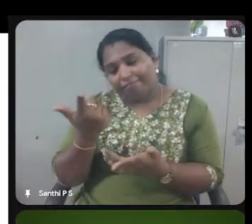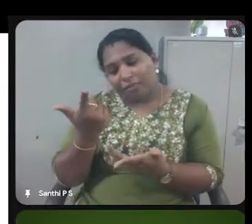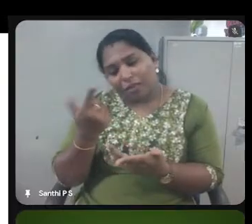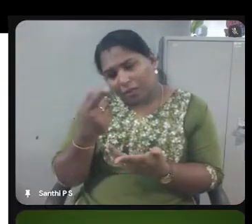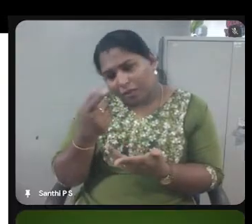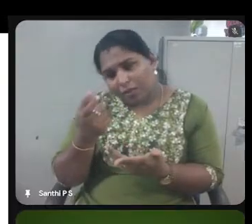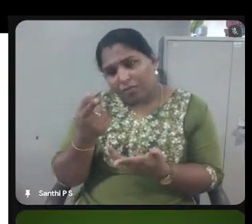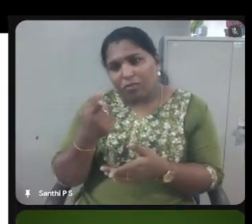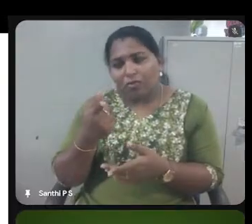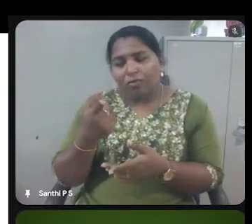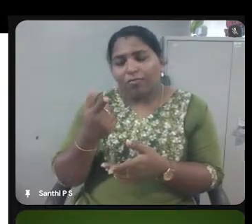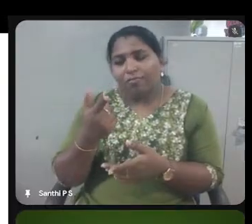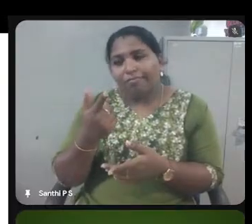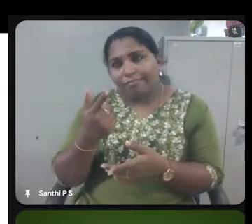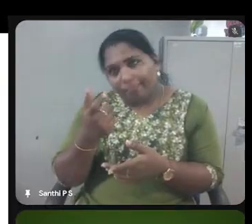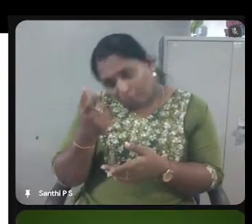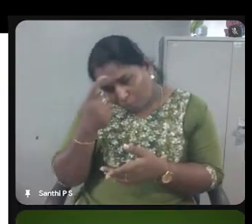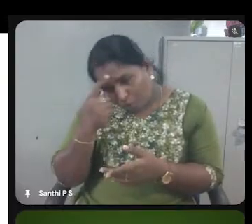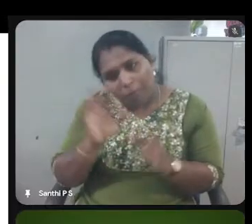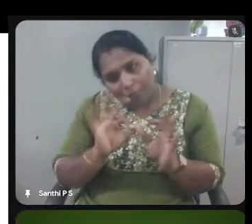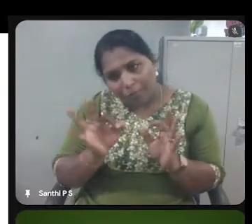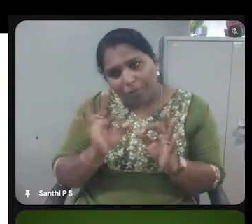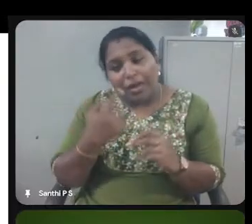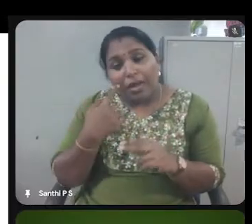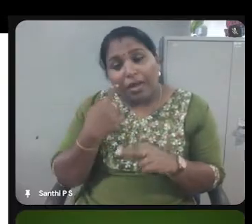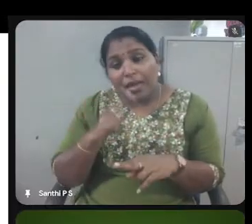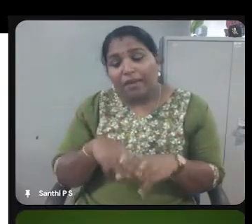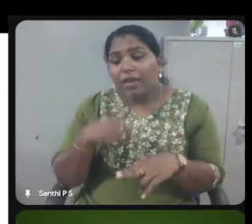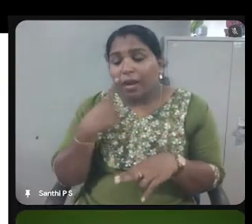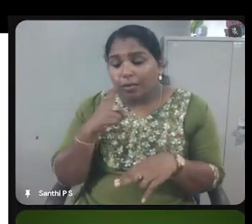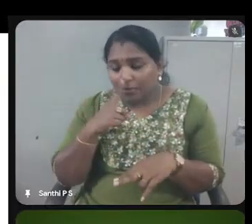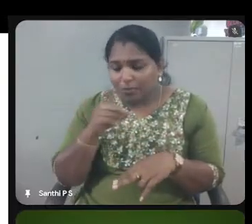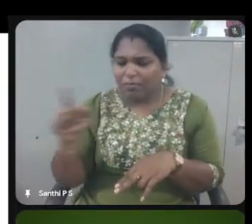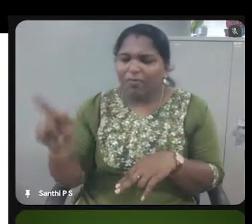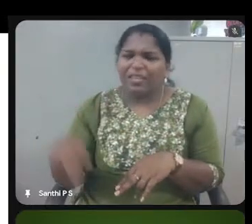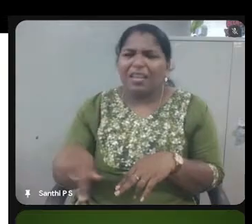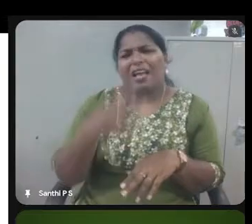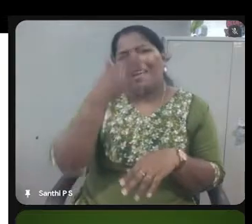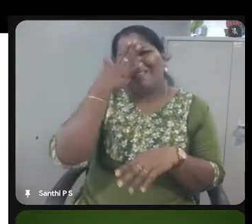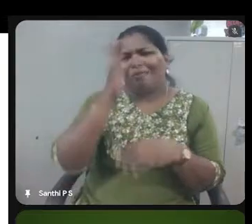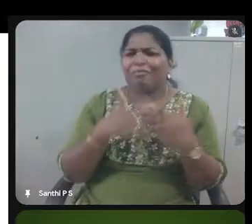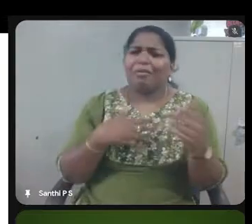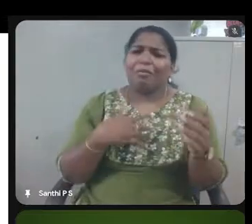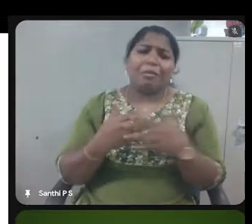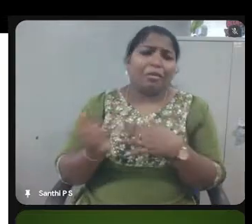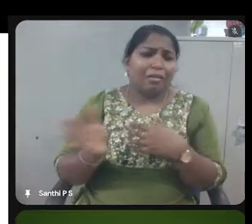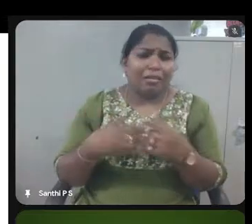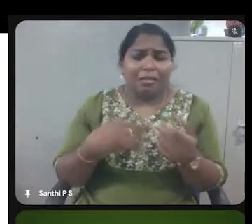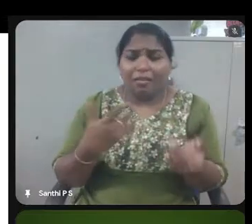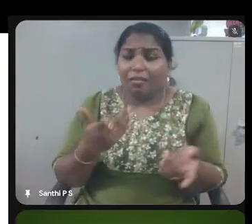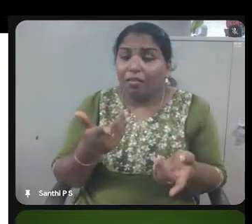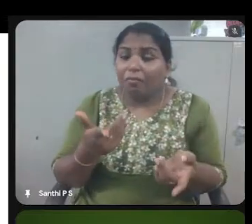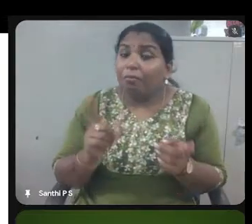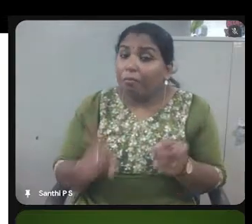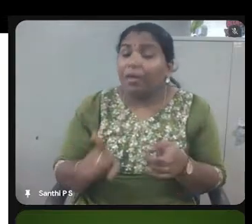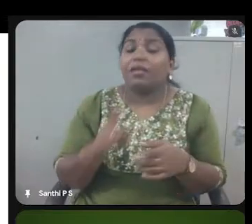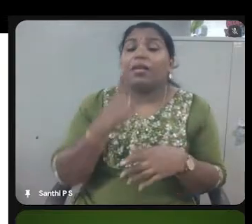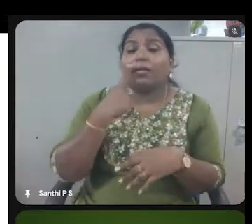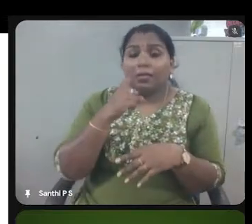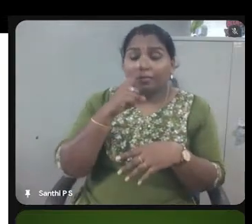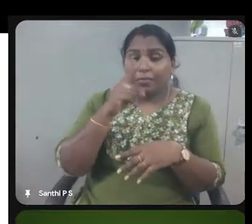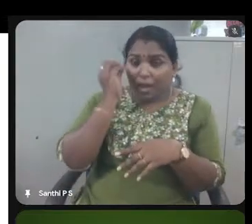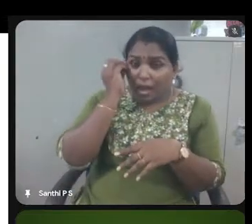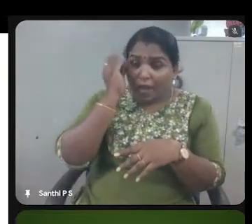അഥവാ പ്രൊഫഷണൽ ഹെൽപ്പ് എടുത്താലും ഈ പേരന്റ് വന്ന് പറയാൻ പോകുന്നത് ഇതൊരു കുഴപ്പമില്ല, അപ്പൊ നമുക്ക് ആകെ ഇവരെ അവെയർ ആക്കാൻ പറ്റുന്നത്